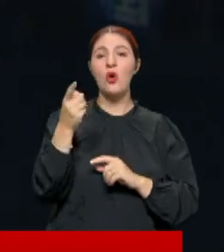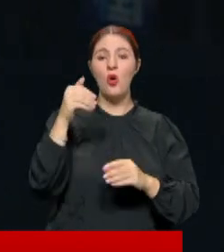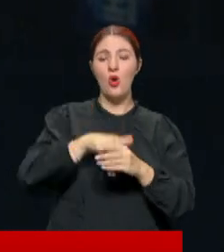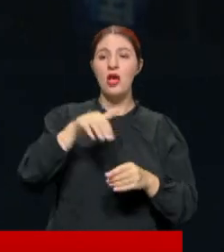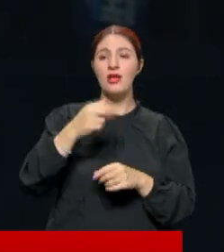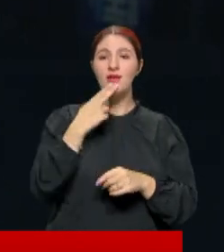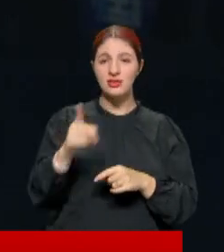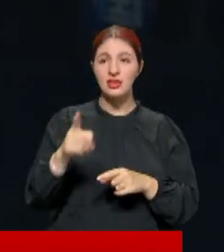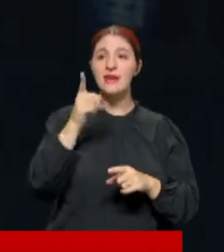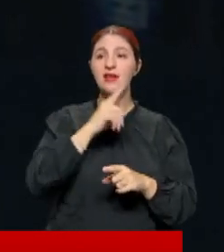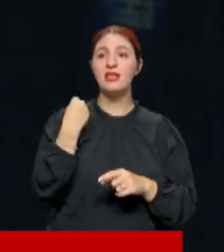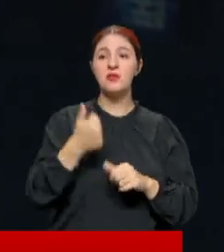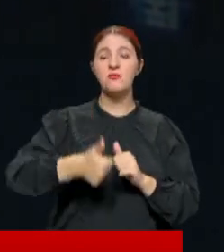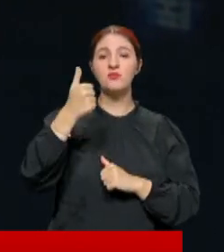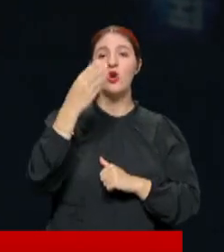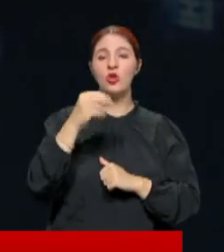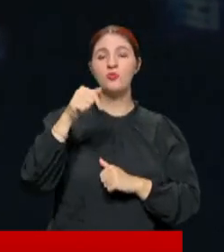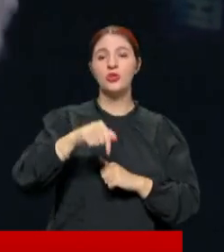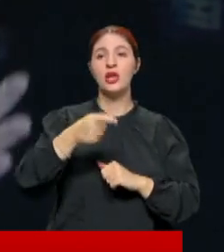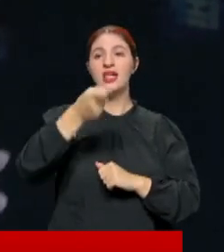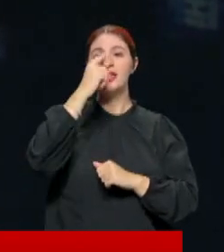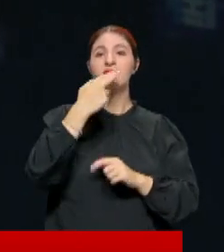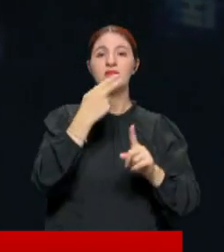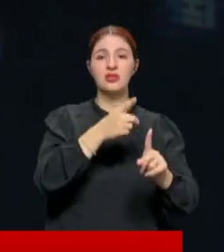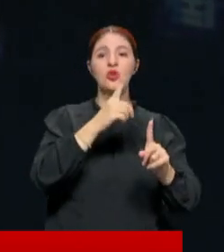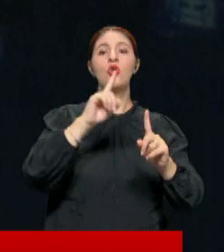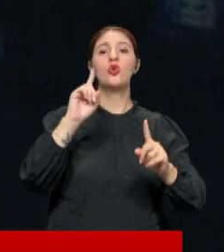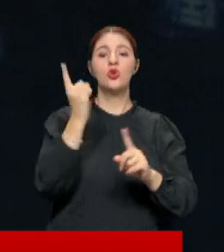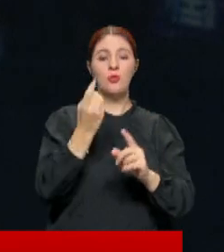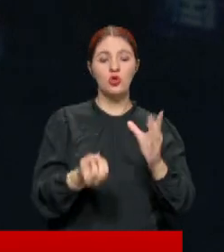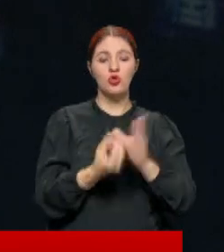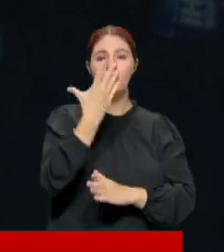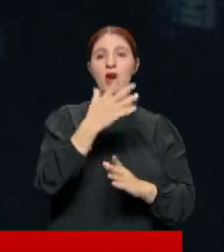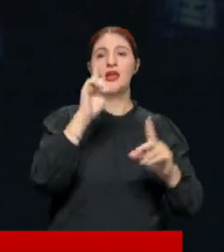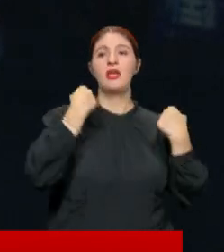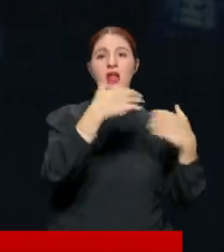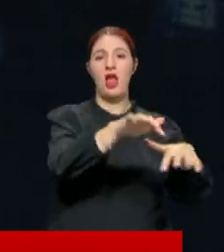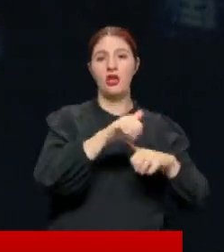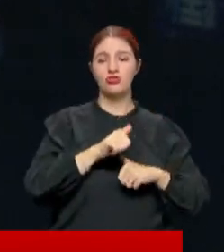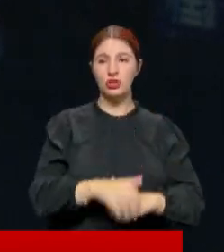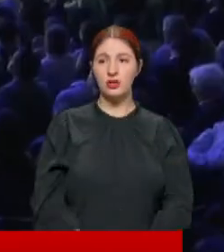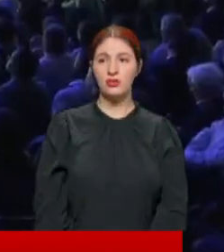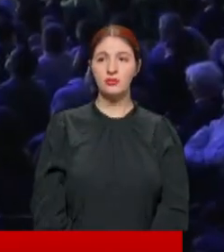Truss, İngiltere'nin yeni başbakanı olarak bugün Kraliçe Elizabeth'ten hükümeti kurma yetkisini alacak.